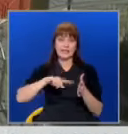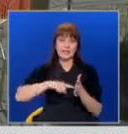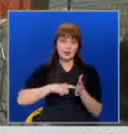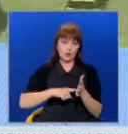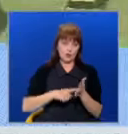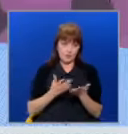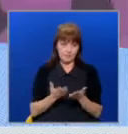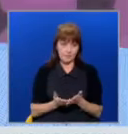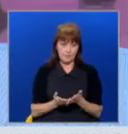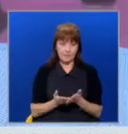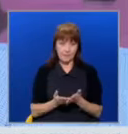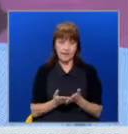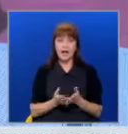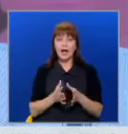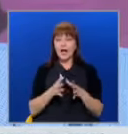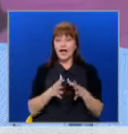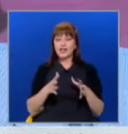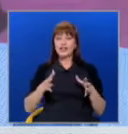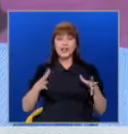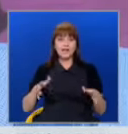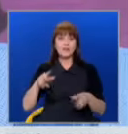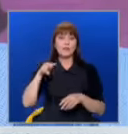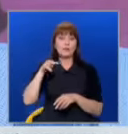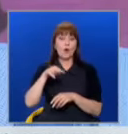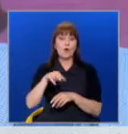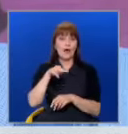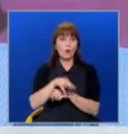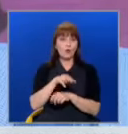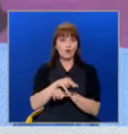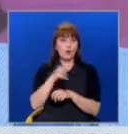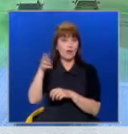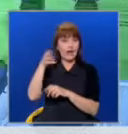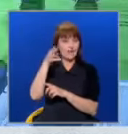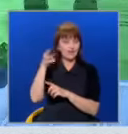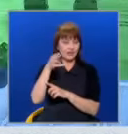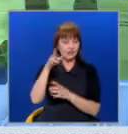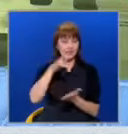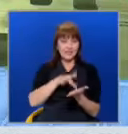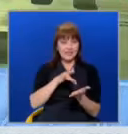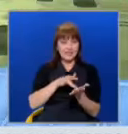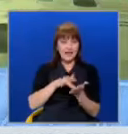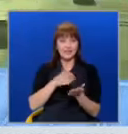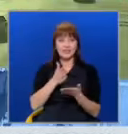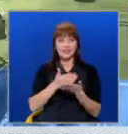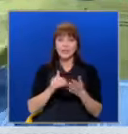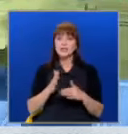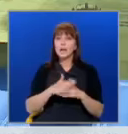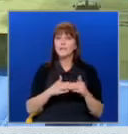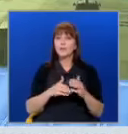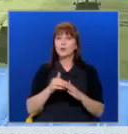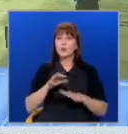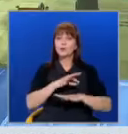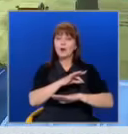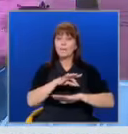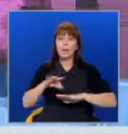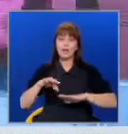точки. Освен разширяването на видеонаблюдението в централна градска част, се подготвя проект, който да инсталира